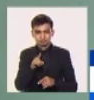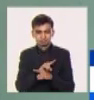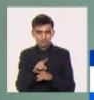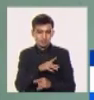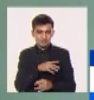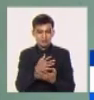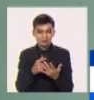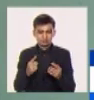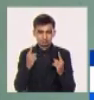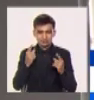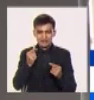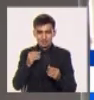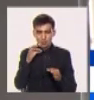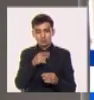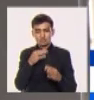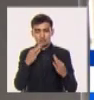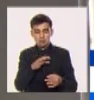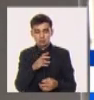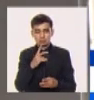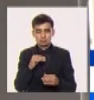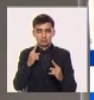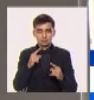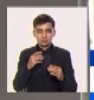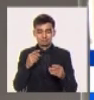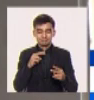особо крупном размере». На свободе она до сих пор.